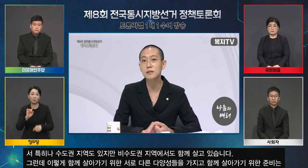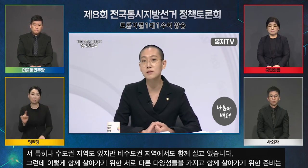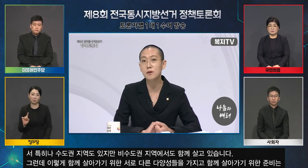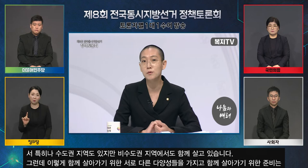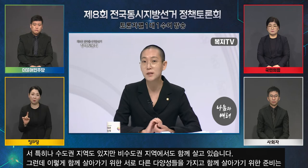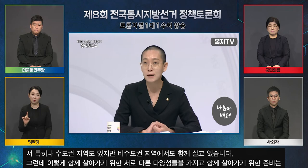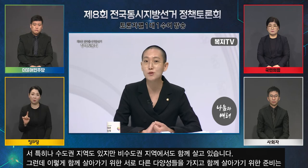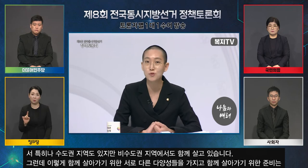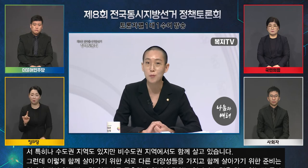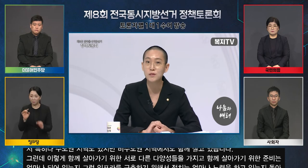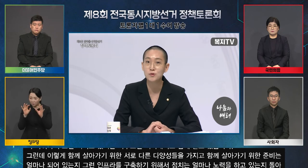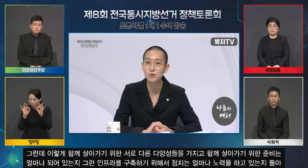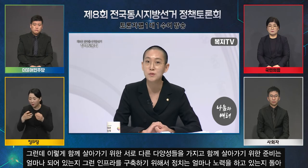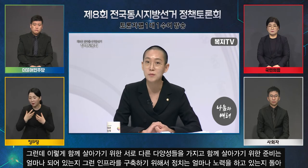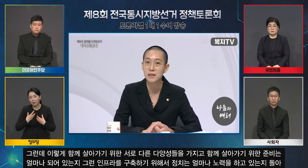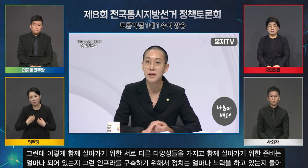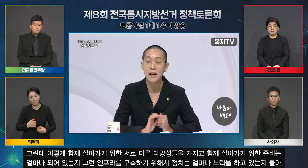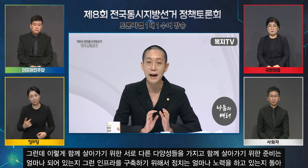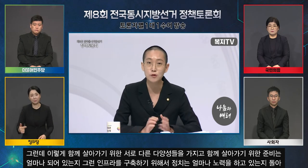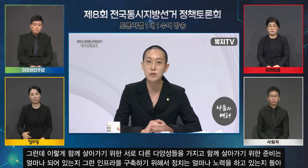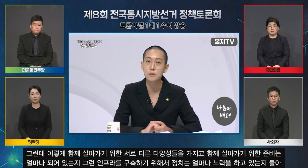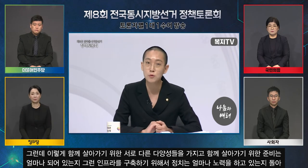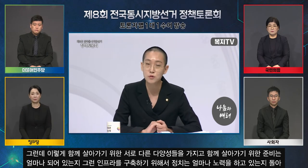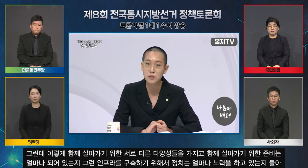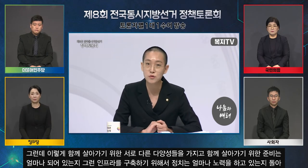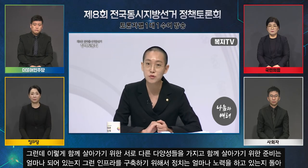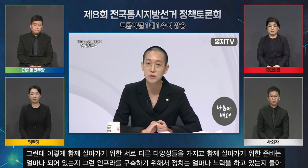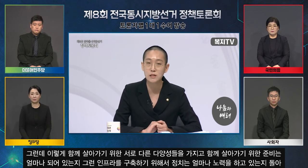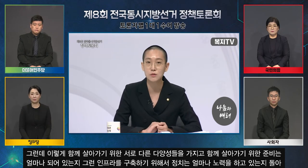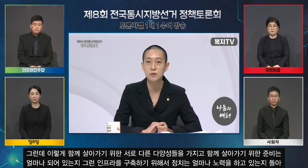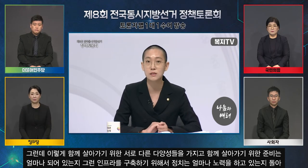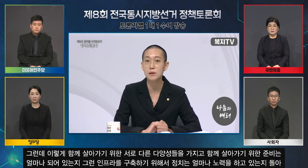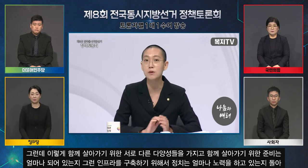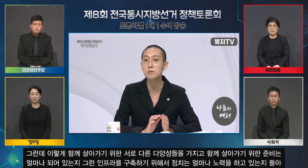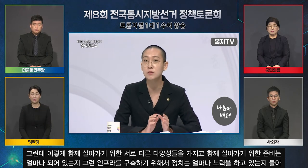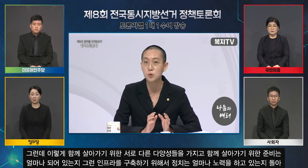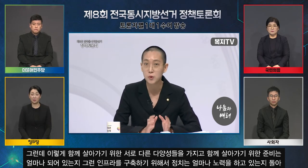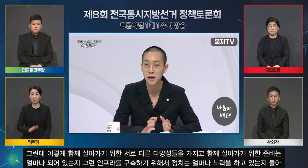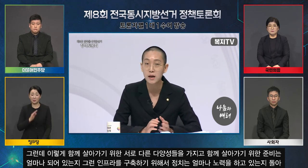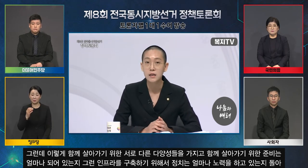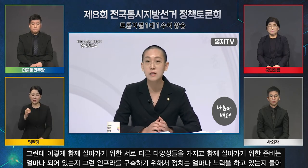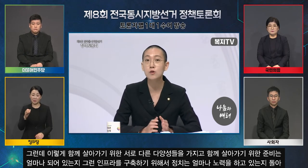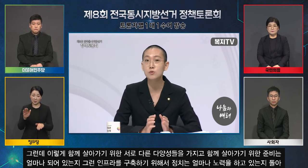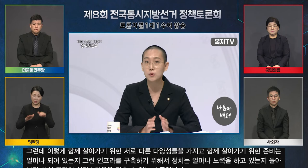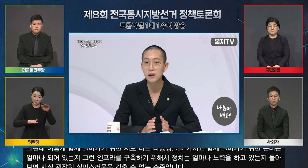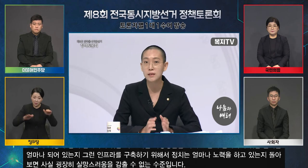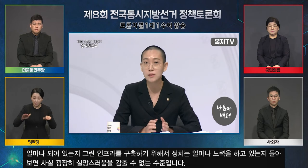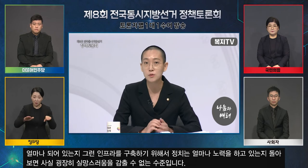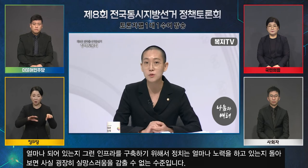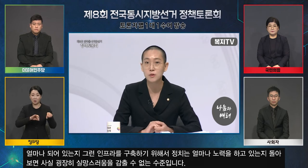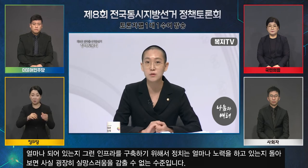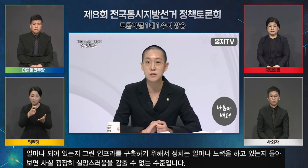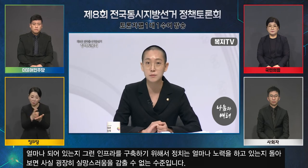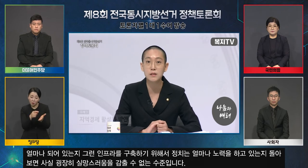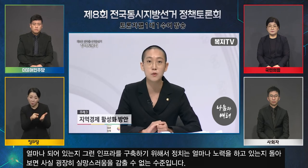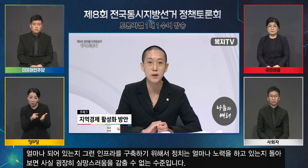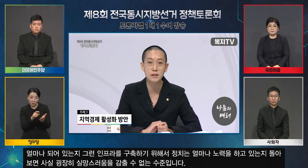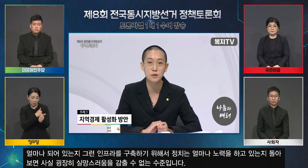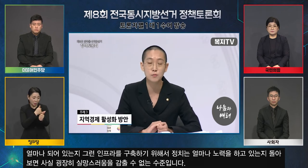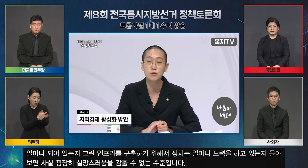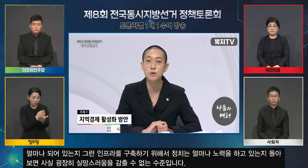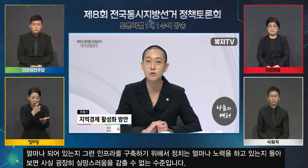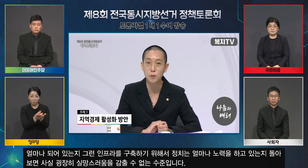굉장히 실망스러움을 감출 수 없는 수준입니다. 아주 기본적인 수준에 있어서의 차별금지 조례, 인권 조례 하나도 어떤